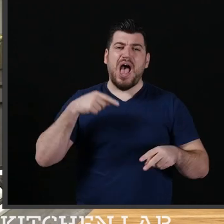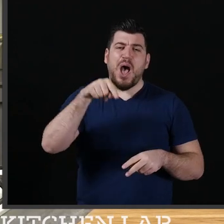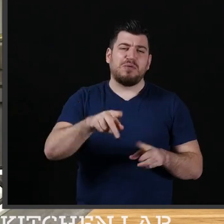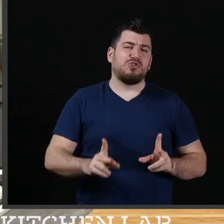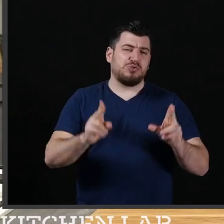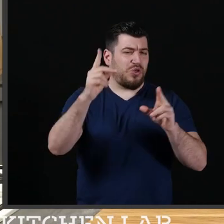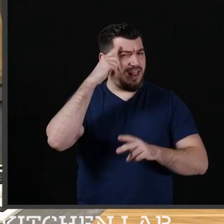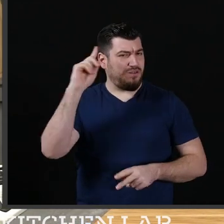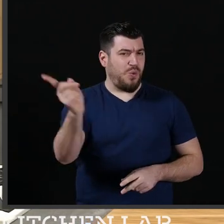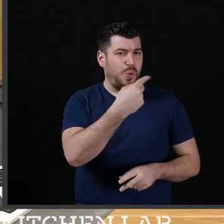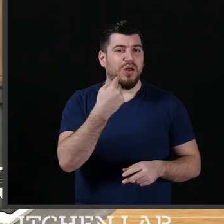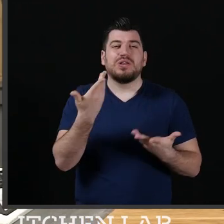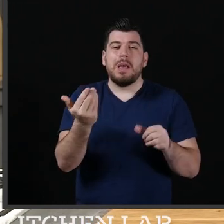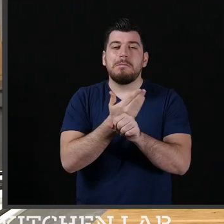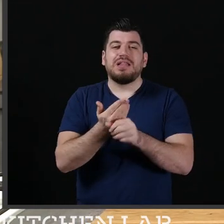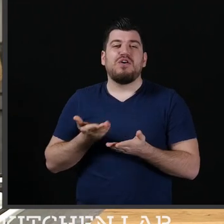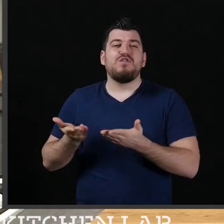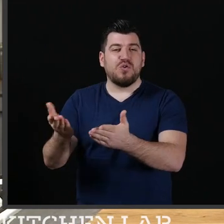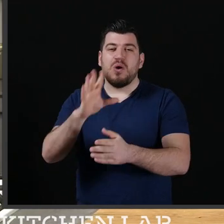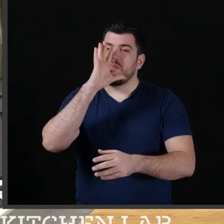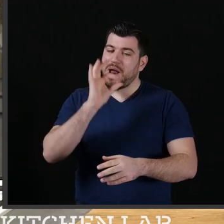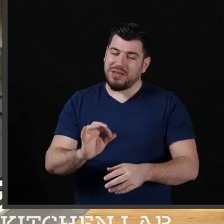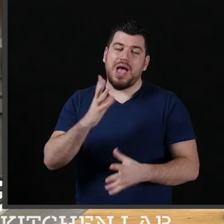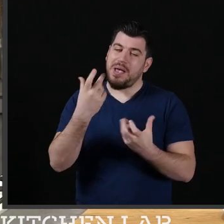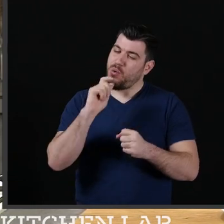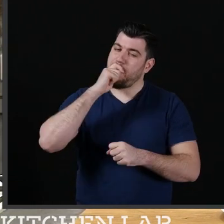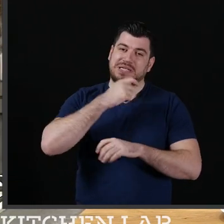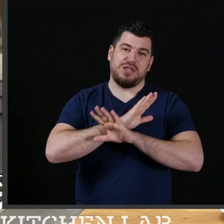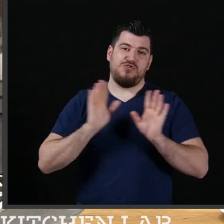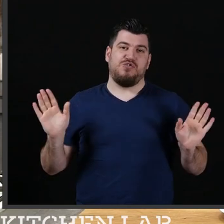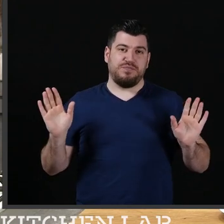καταλάβατε ότι ακόμα και οι πατάτες στο φούρνο έχουν τα μυστικά τους. Και όλα τα